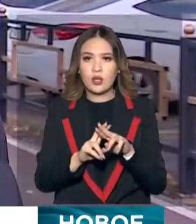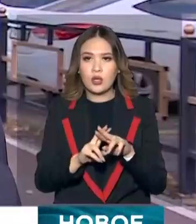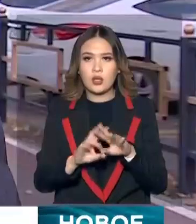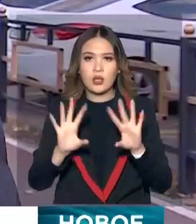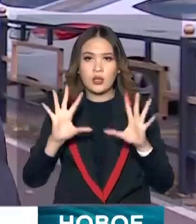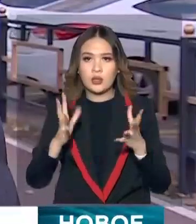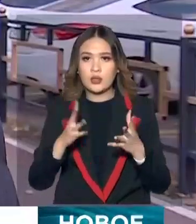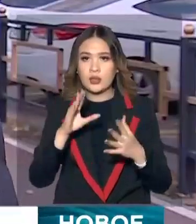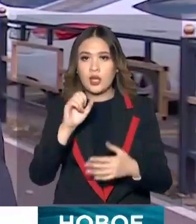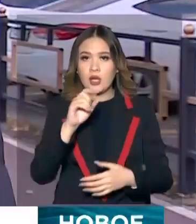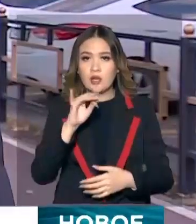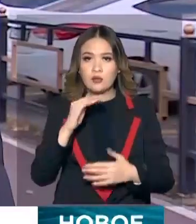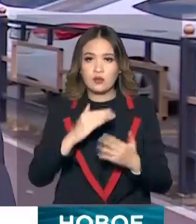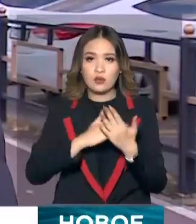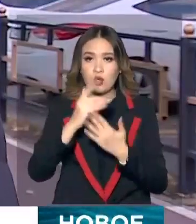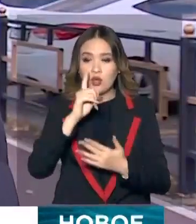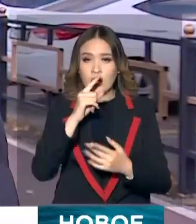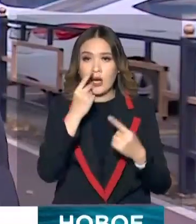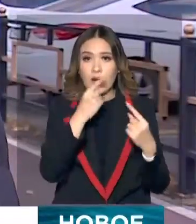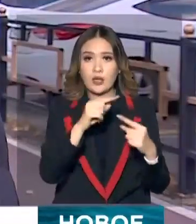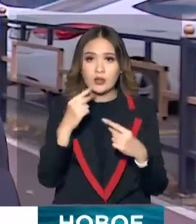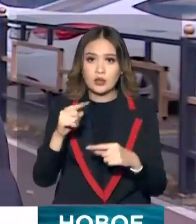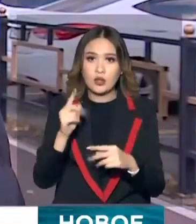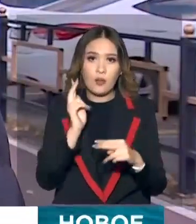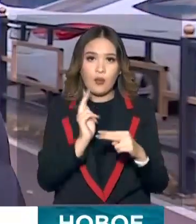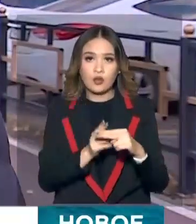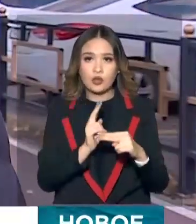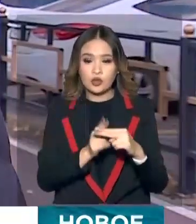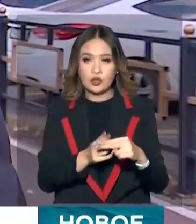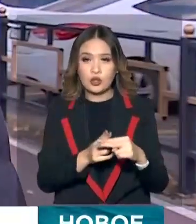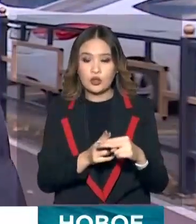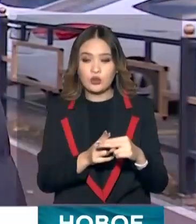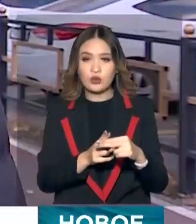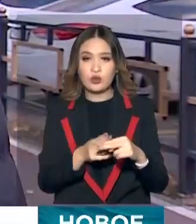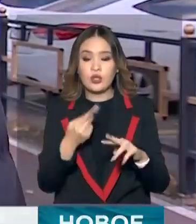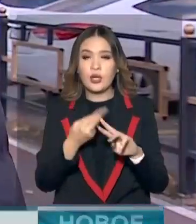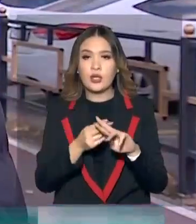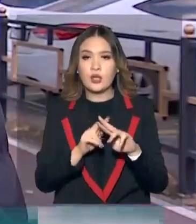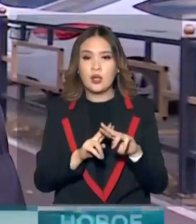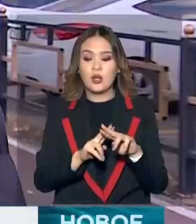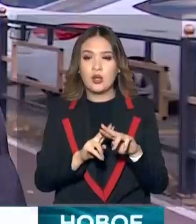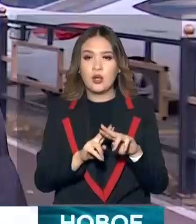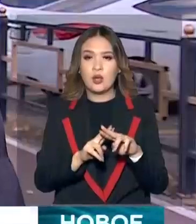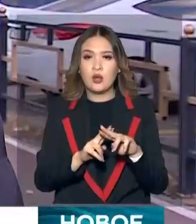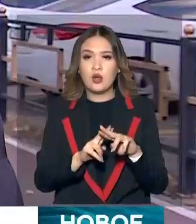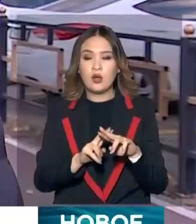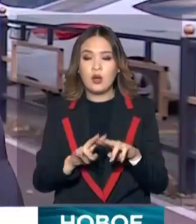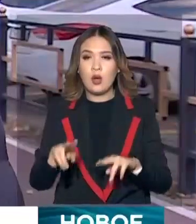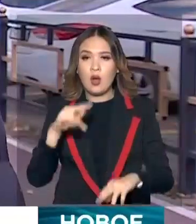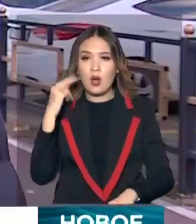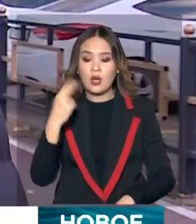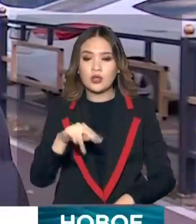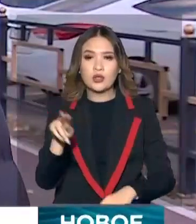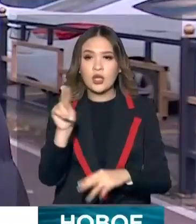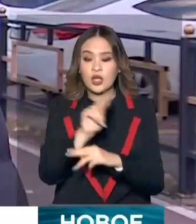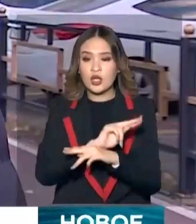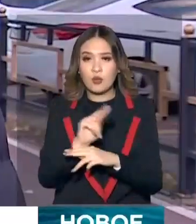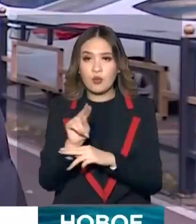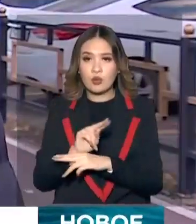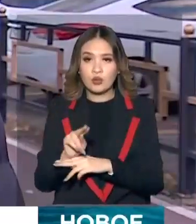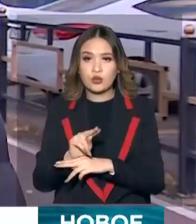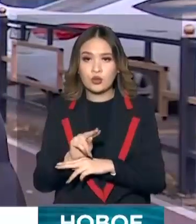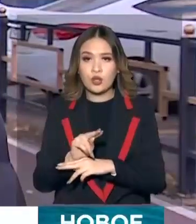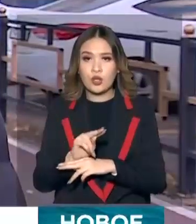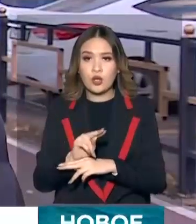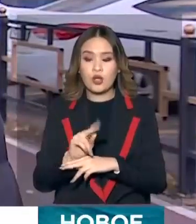если не поднять тариф хотя бы на ту разницу по железу, то о качественном ремонте в